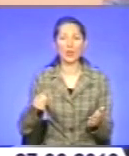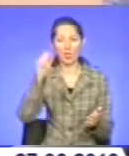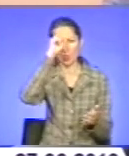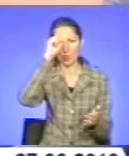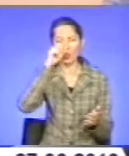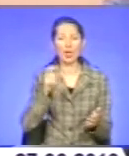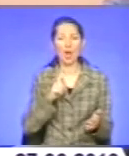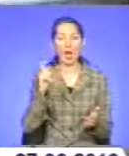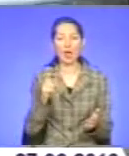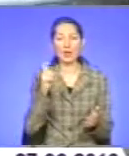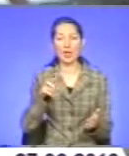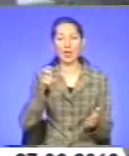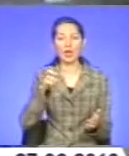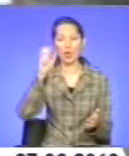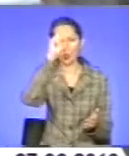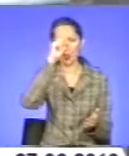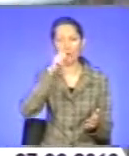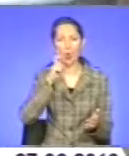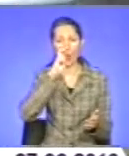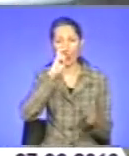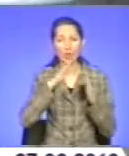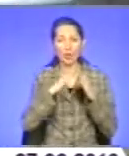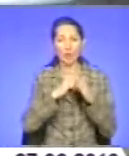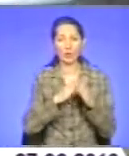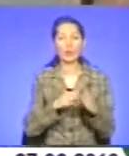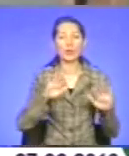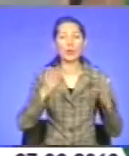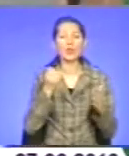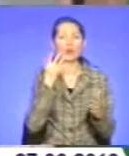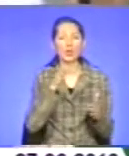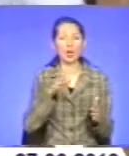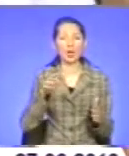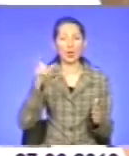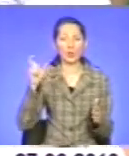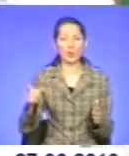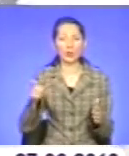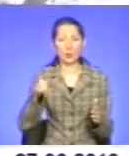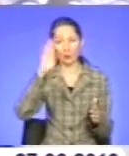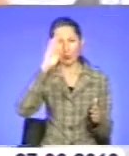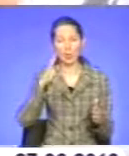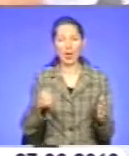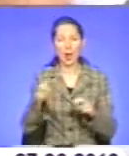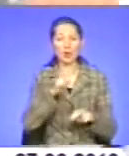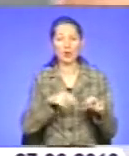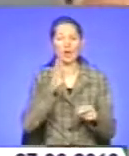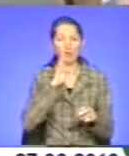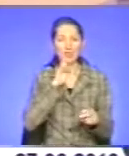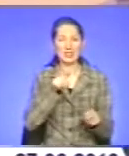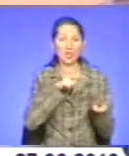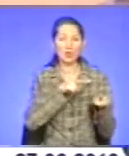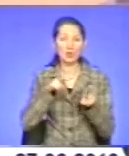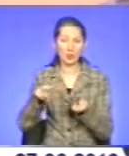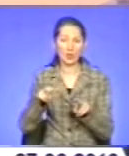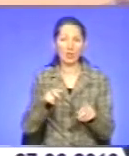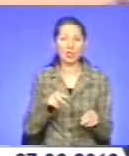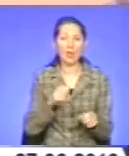власниці турецького борделю. У момент, коли торговець підбирав кандидатур на заморські заробітки, за ним пильно стежили співробітники боротьби з кіберзлочинністю.